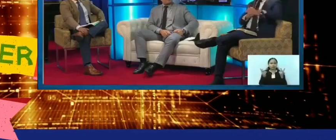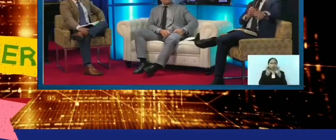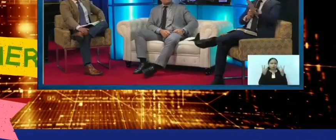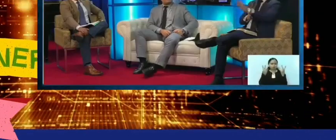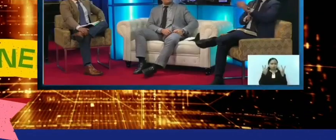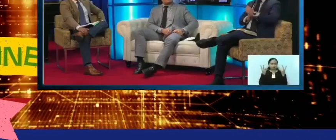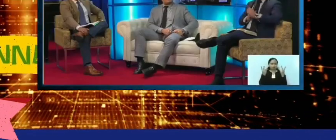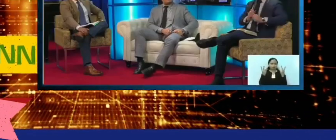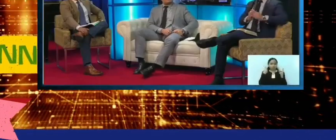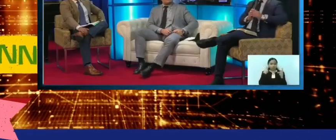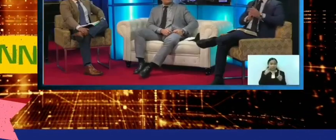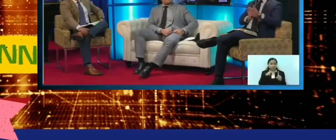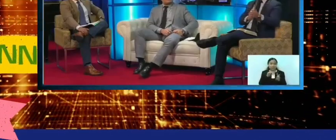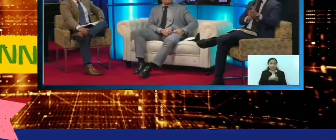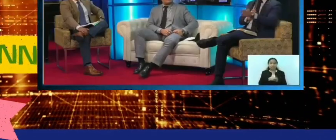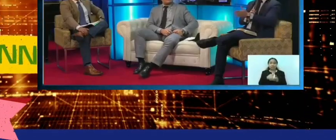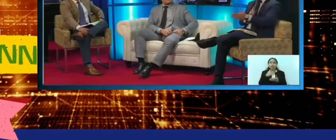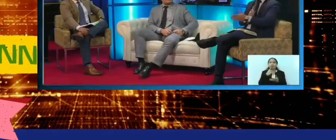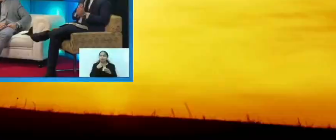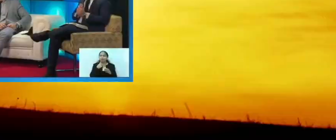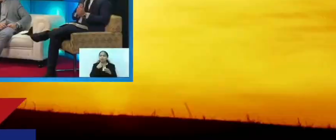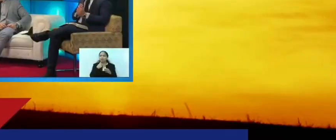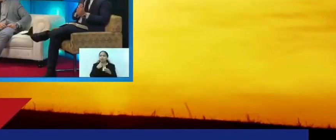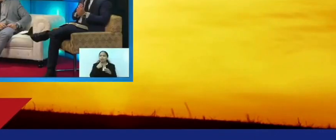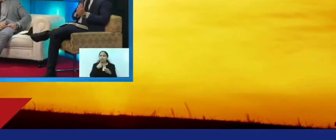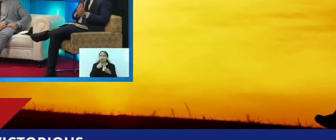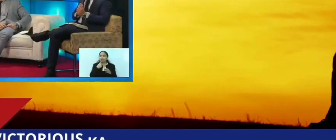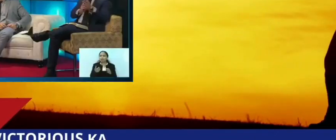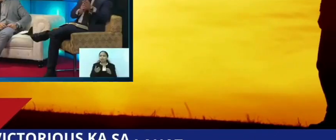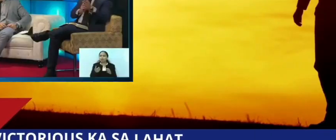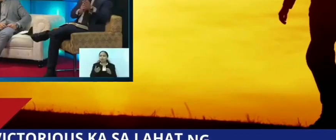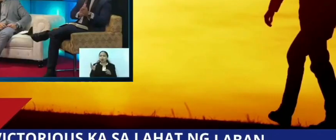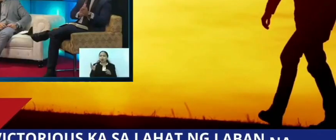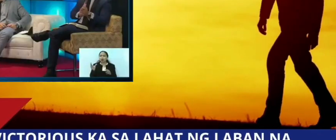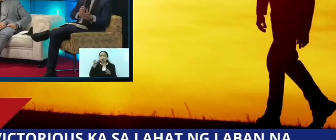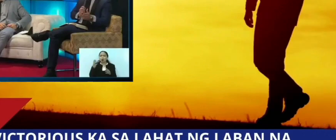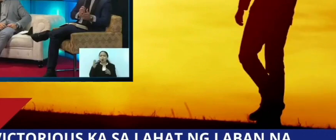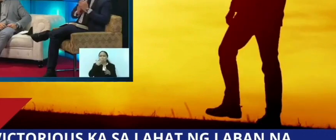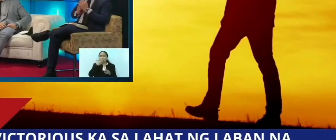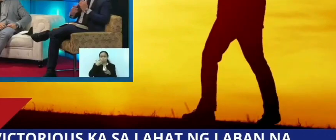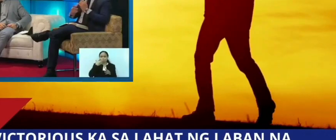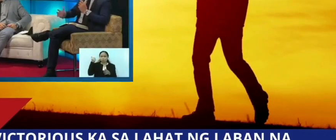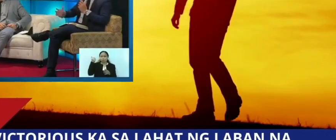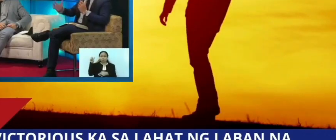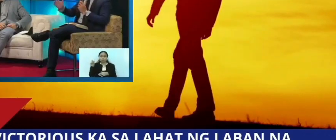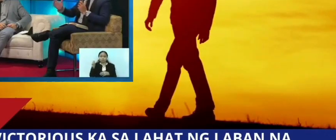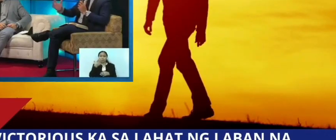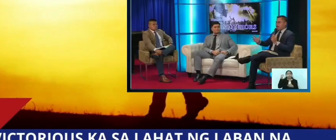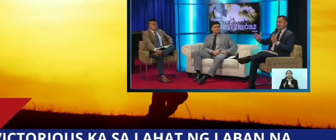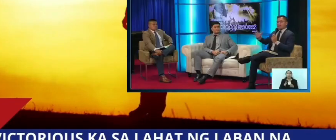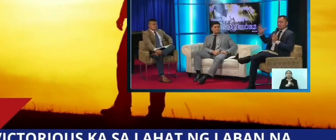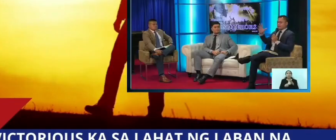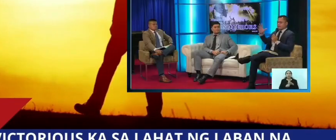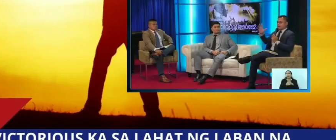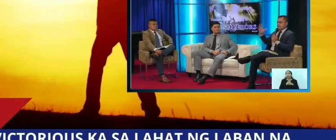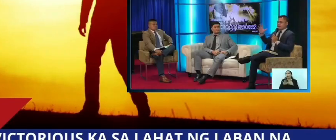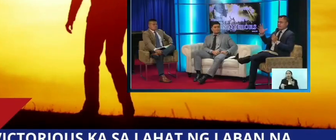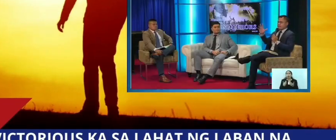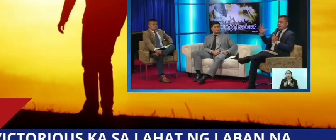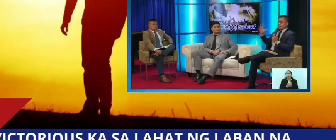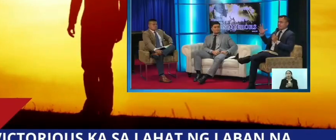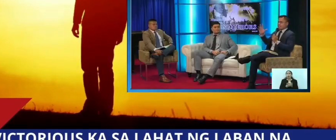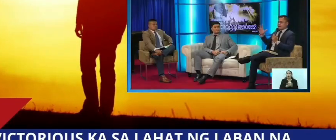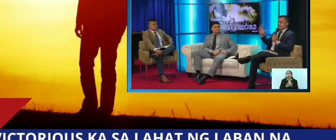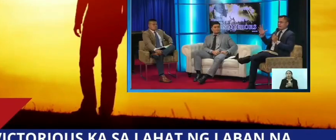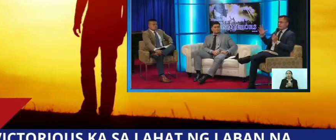Pag sinabi kasing conqueror, you are a victor. Ibig sabihin, victorious ka sa lahat ng laban